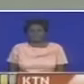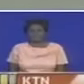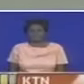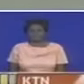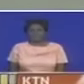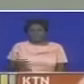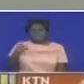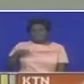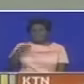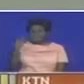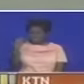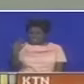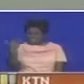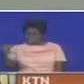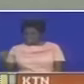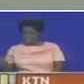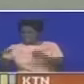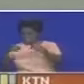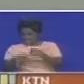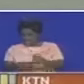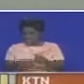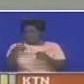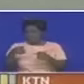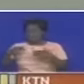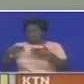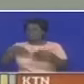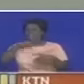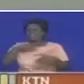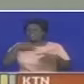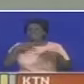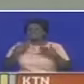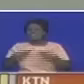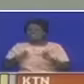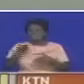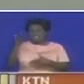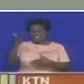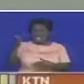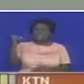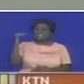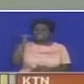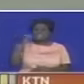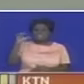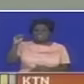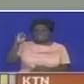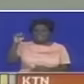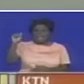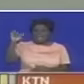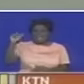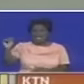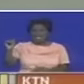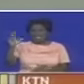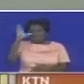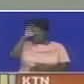Wanawake watatu na watoto sita wamedaiwa kupoteza maisha yao katika hospitali ya rufaa ya Siaya kutokana na uhaba wa damu